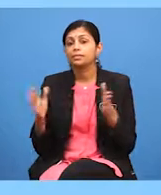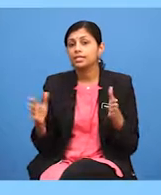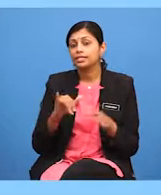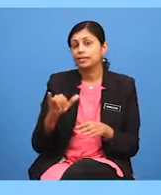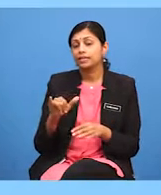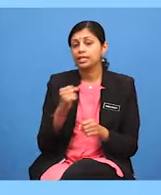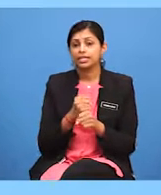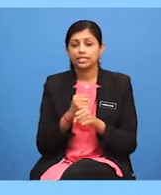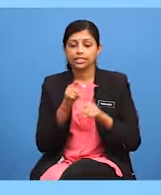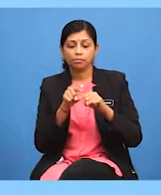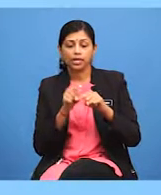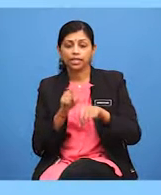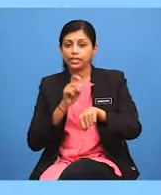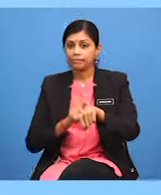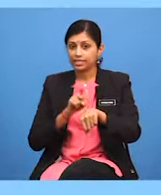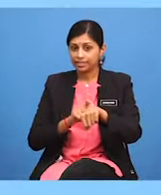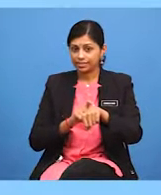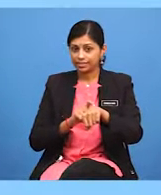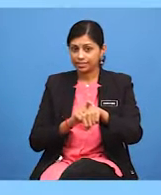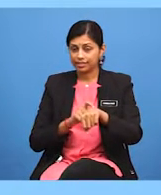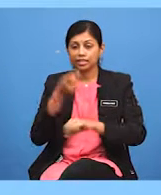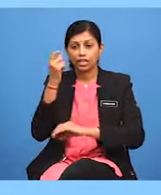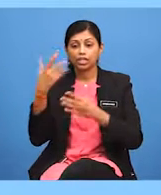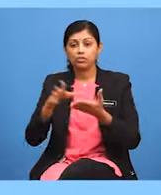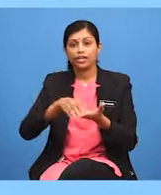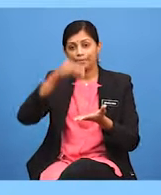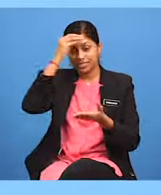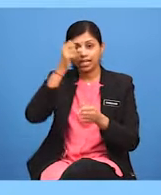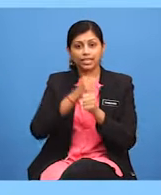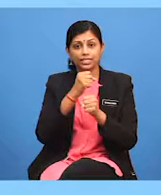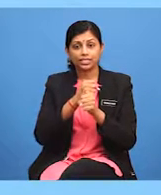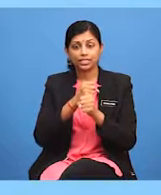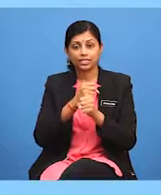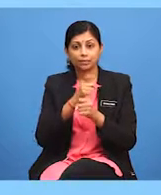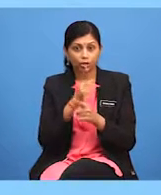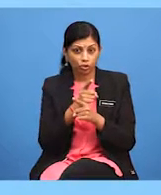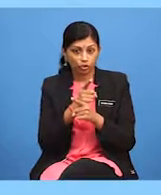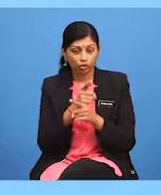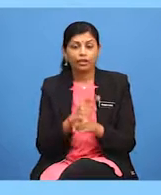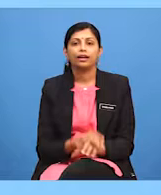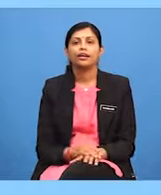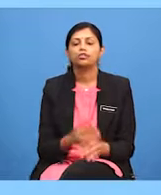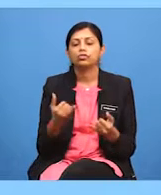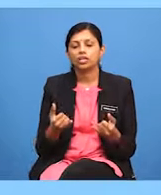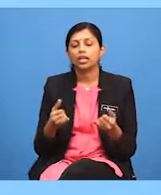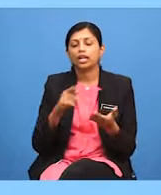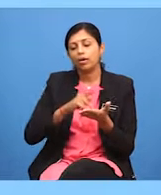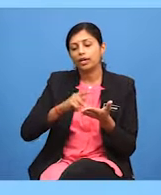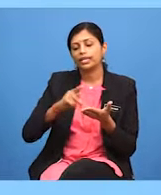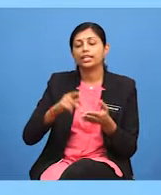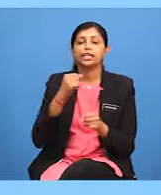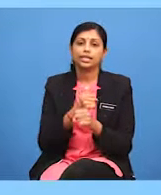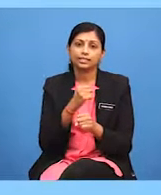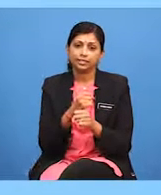dengan kerja bahagi dengan masa. Murid-murid perlu mengira kerja terlebih